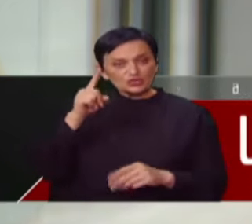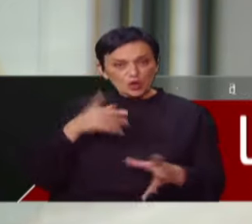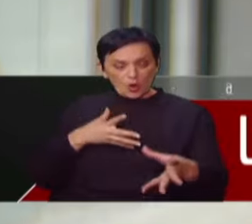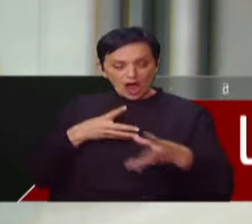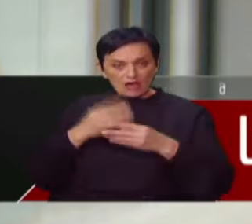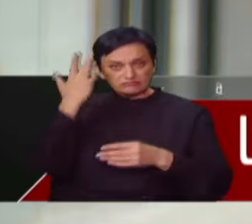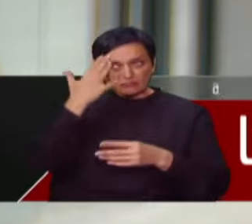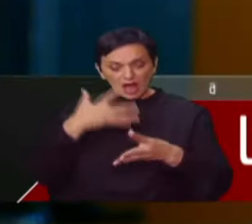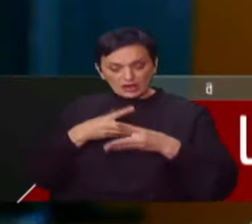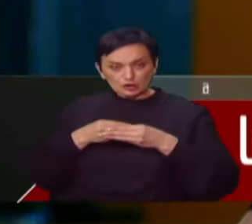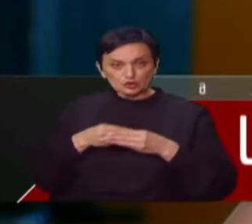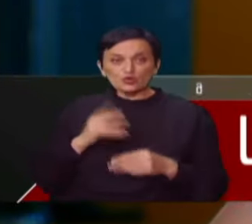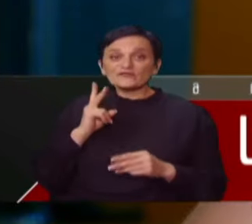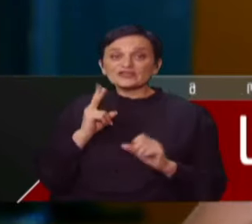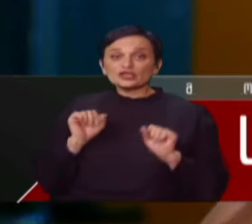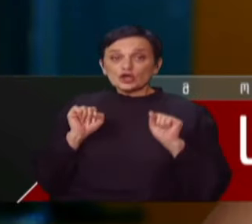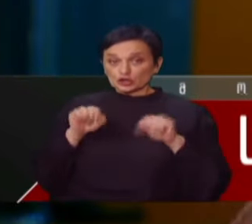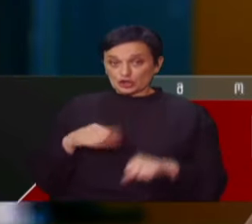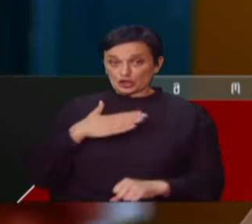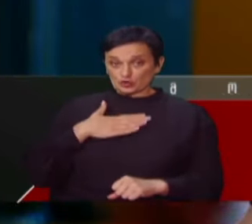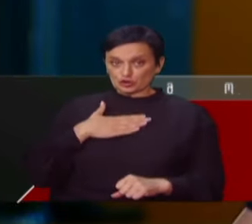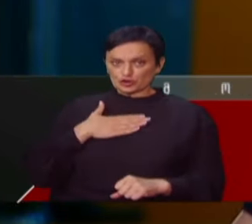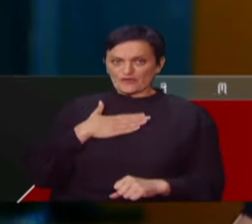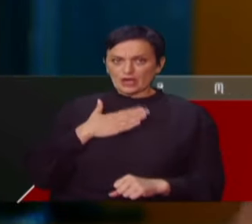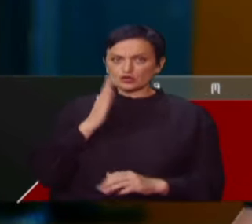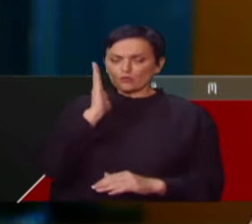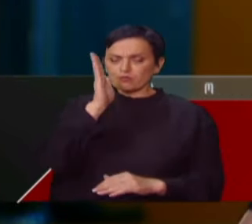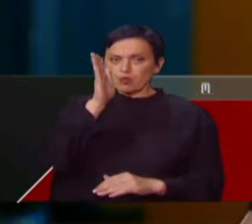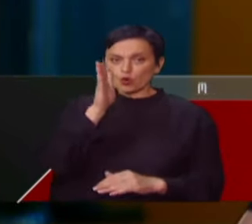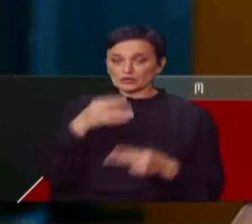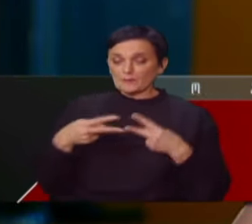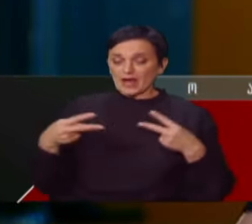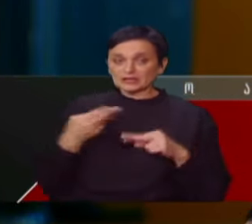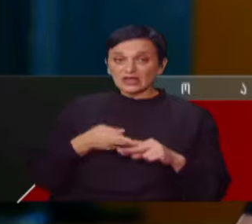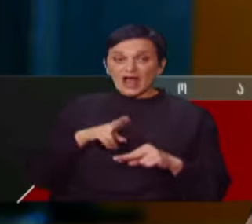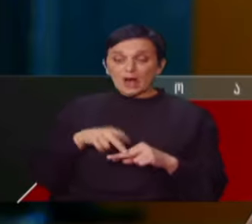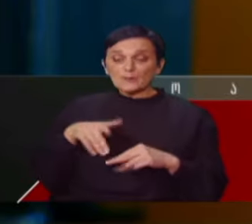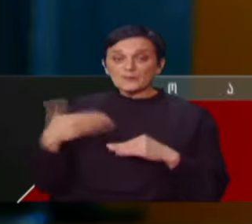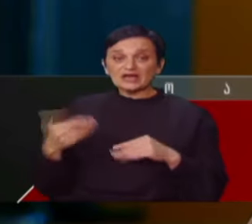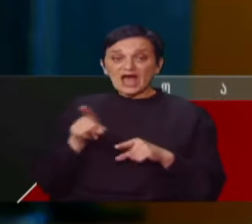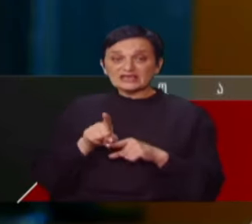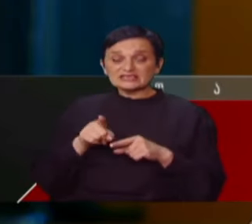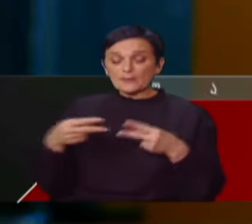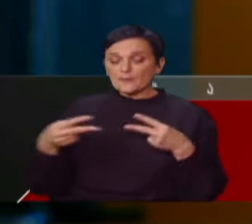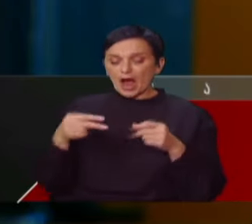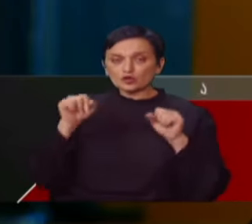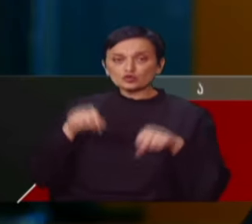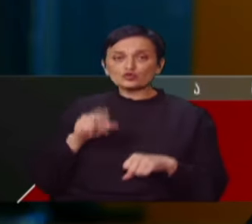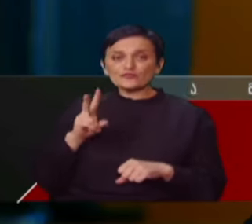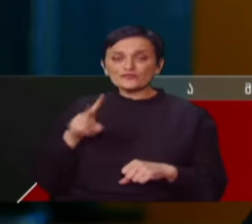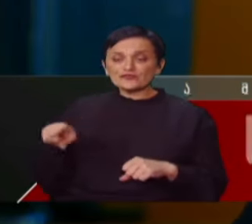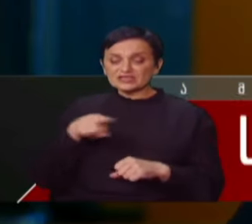ერთობას. ვინ შეიძლება იყვნენ ჩვენი პოტენციური პარტნიორები? ამ ხრივ ესეთი პარტნიორები შეიძლება იყვნენ ისინი,